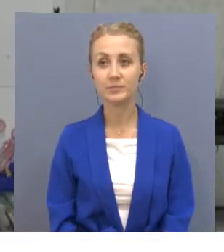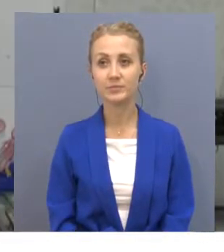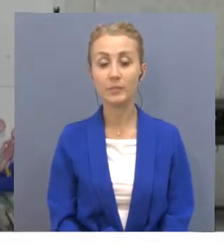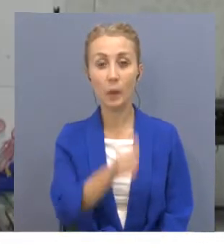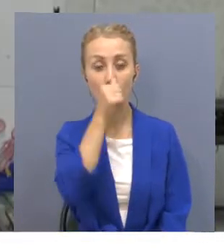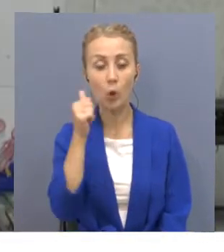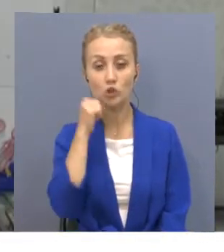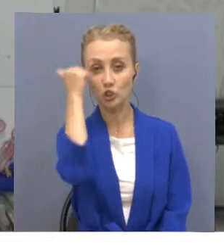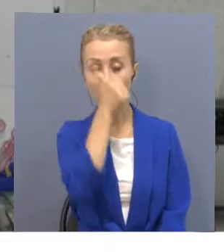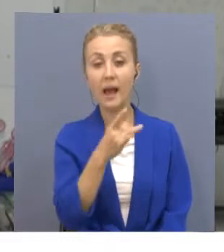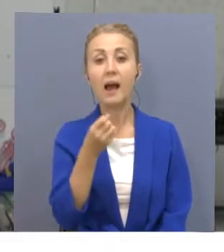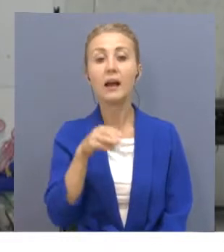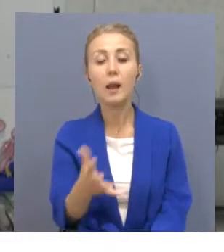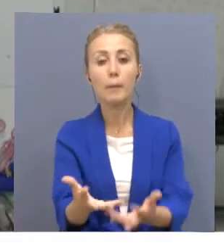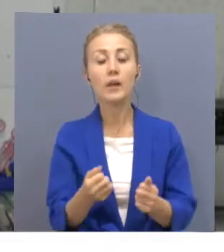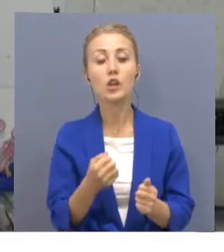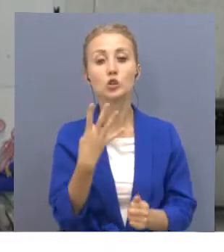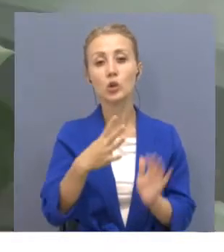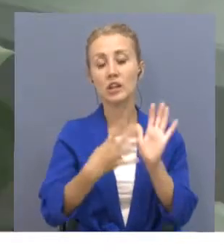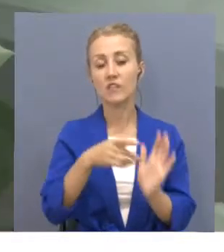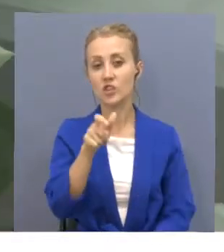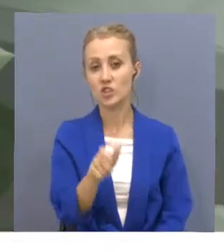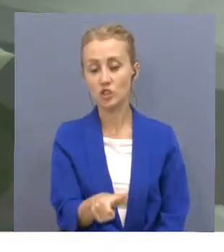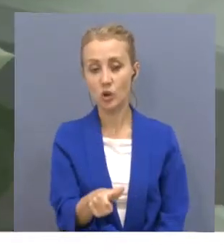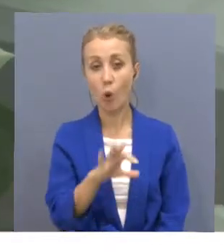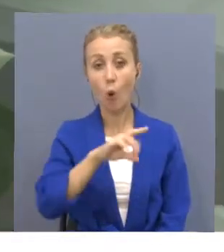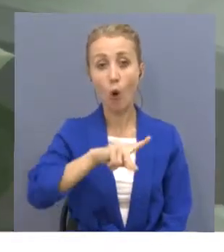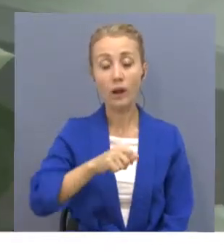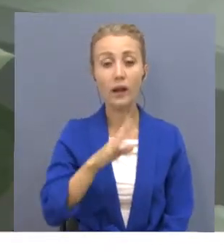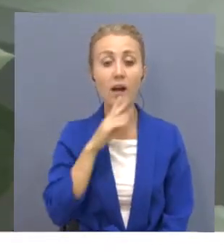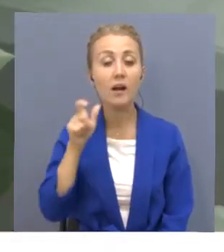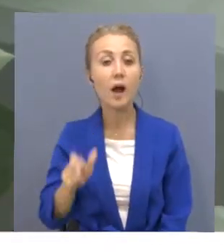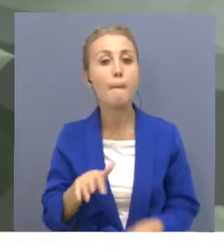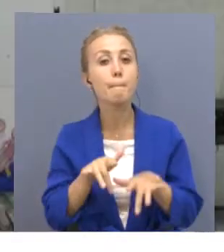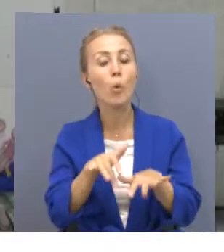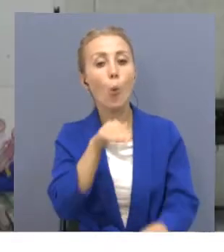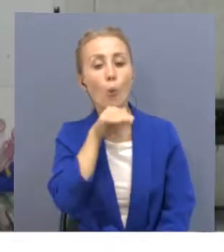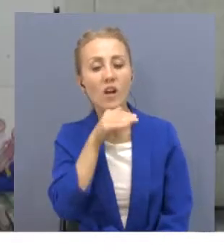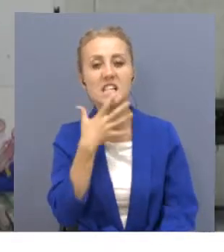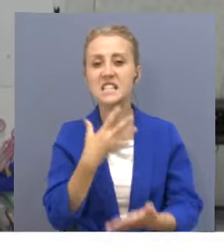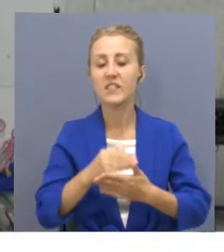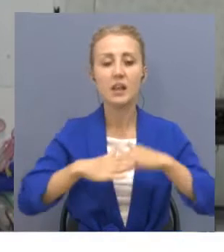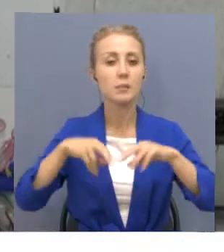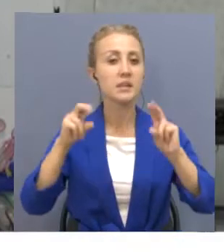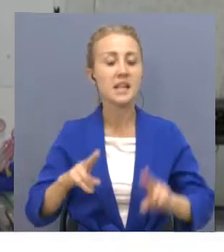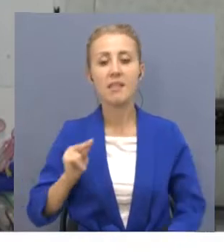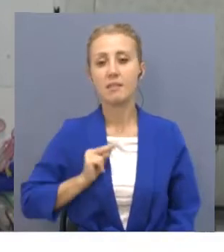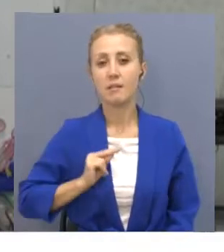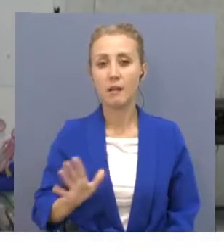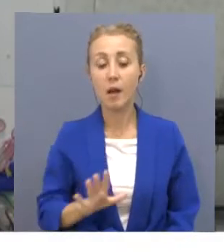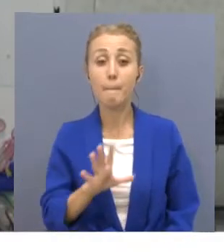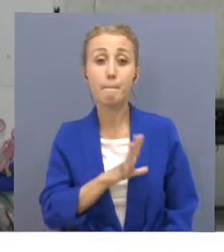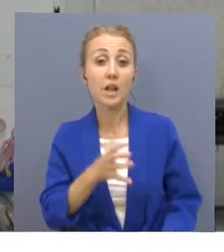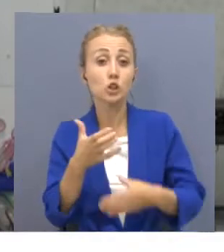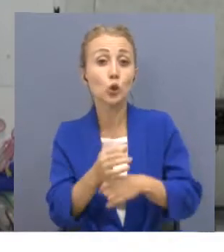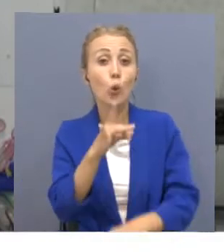В прошлом году гранты получили 49 человек. Ольга Цыганова по профессии программист. По своей специальности не работала. Прошла сокращенные